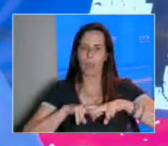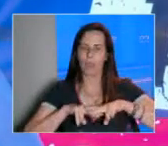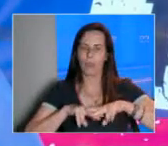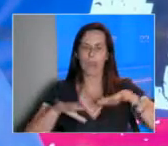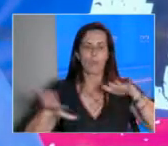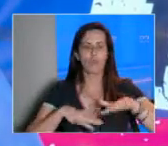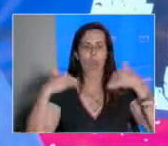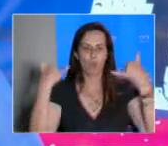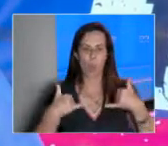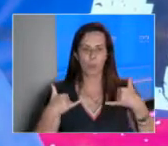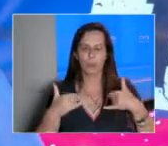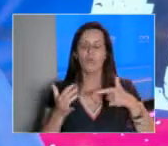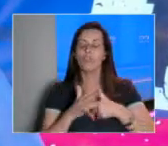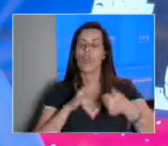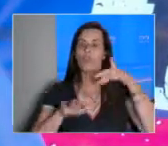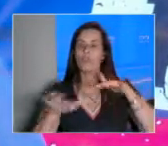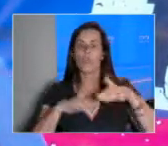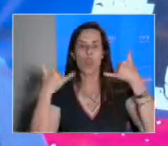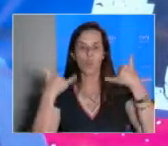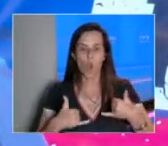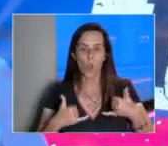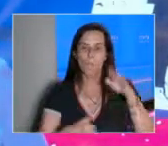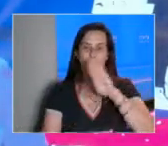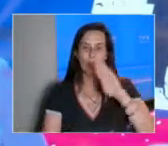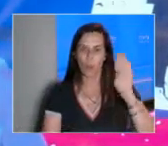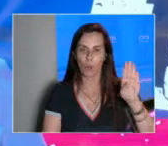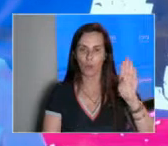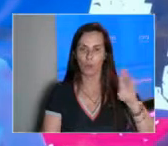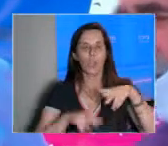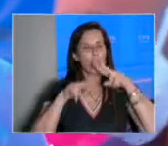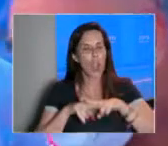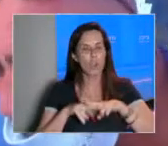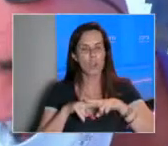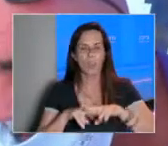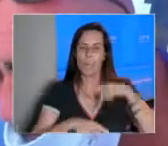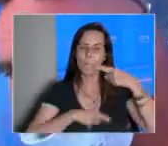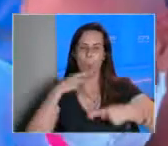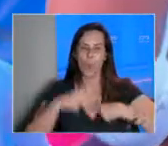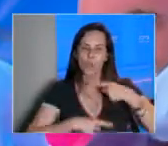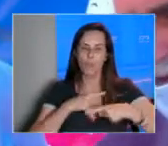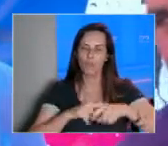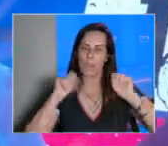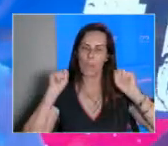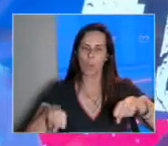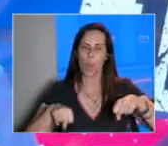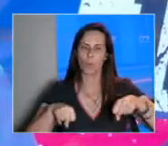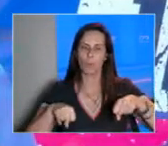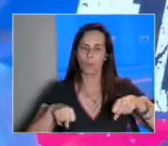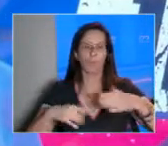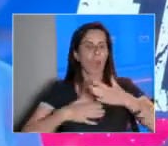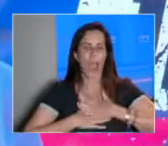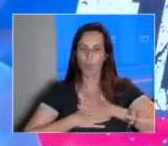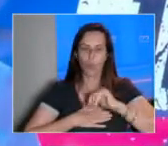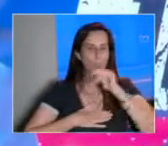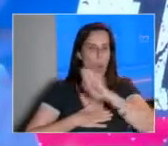שהממשלה הנוכחית, כדי שראש הממשלה הנוכחי בנימין נתניהו ישאיר כאן מורשת של ריבונות. אנחנו